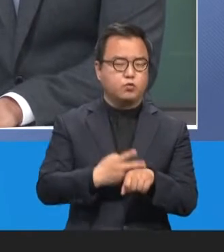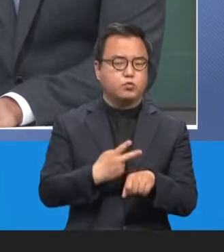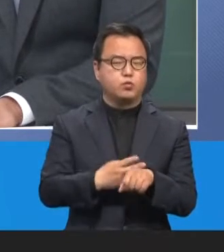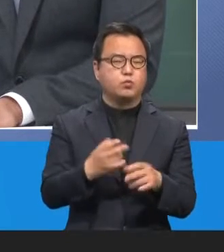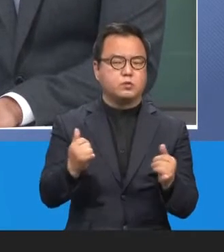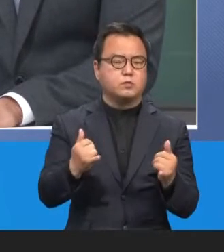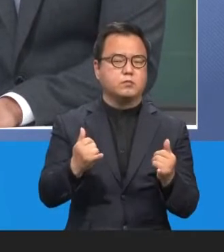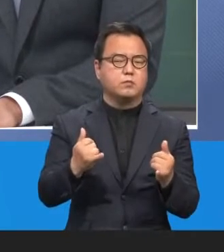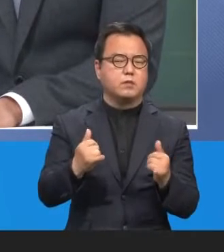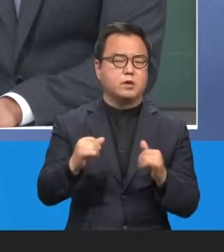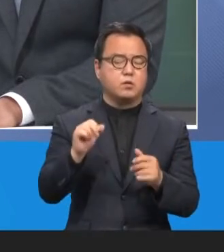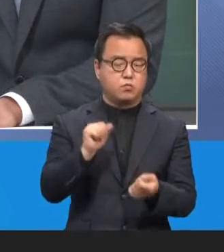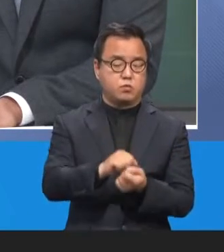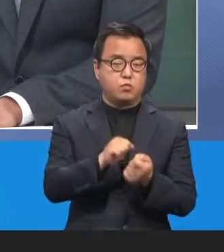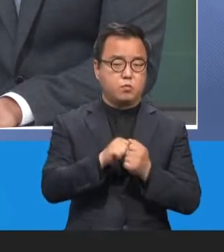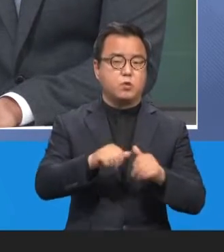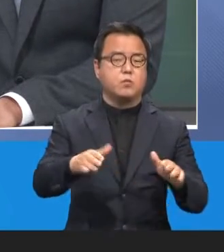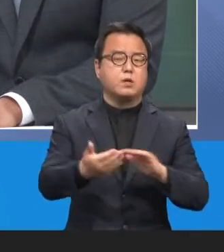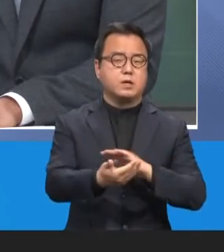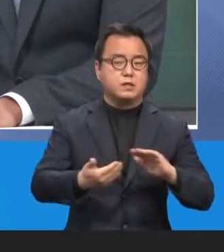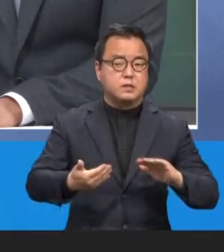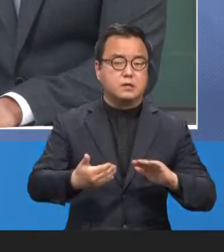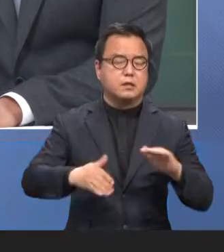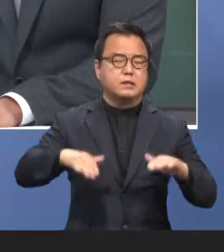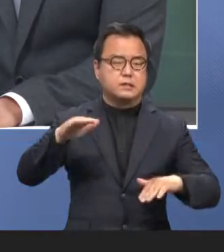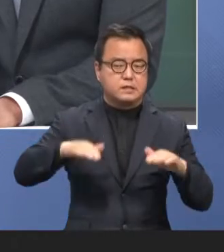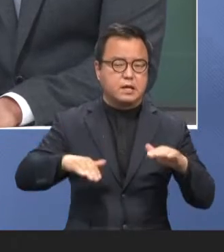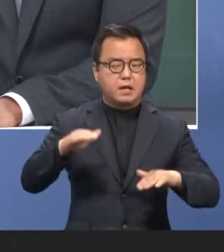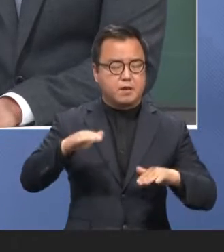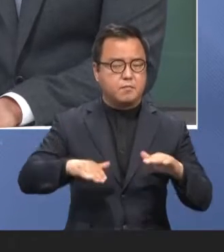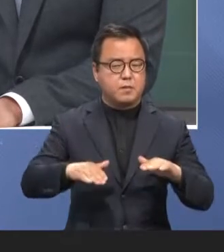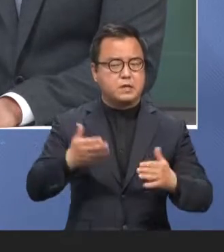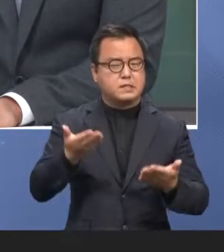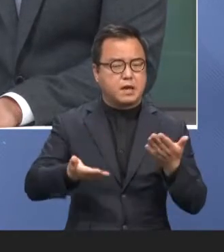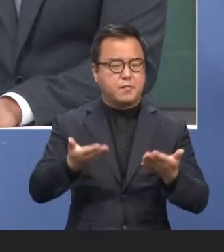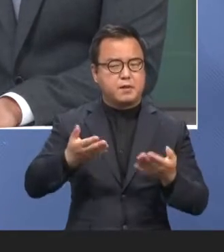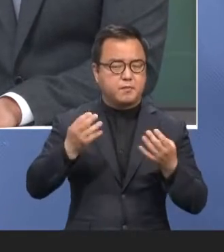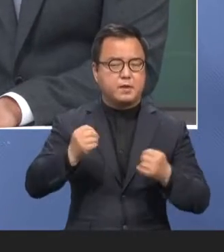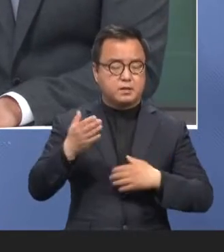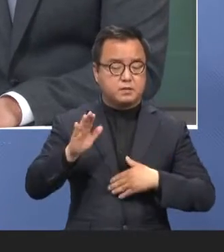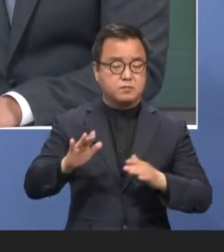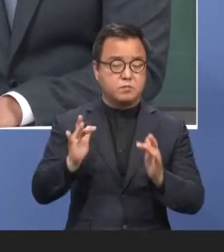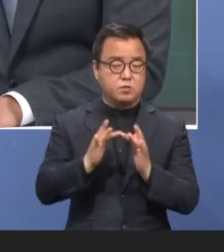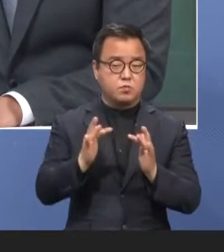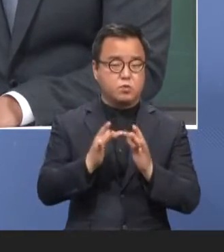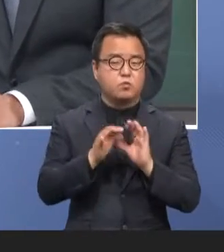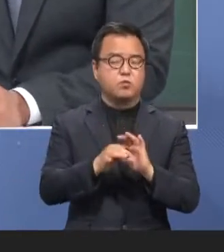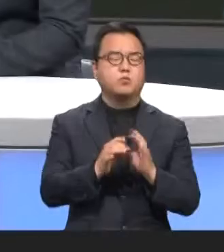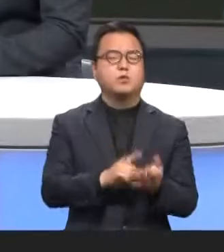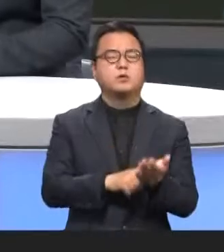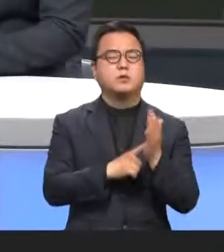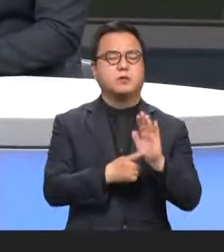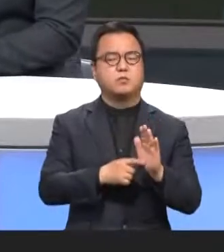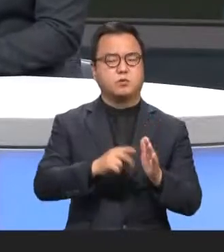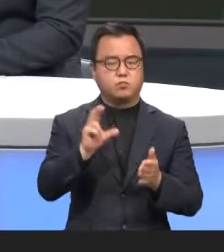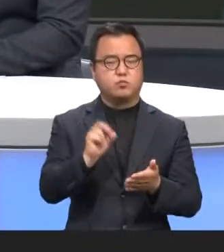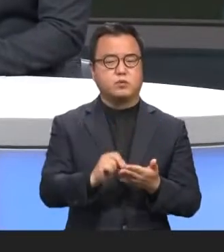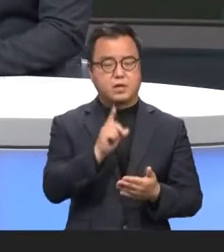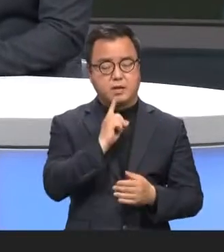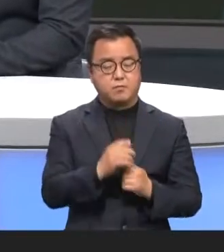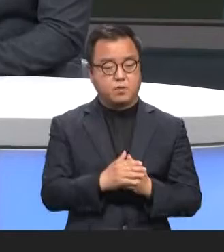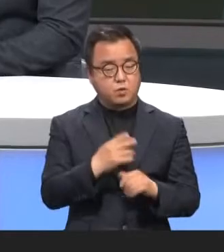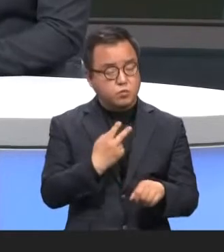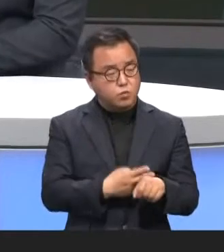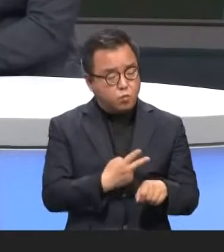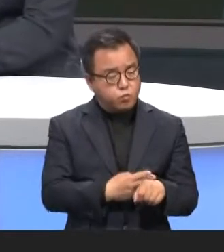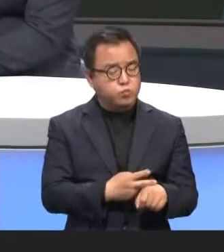차별적인 발언 인데 온라인수업 탓에 노출된 거라며 곪은 게 결국 터진 거 아니냐 이렇게 지원했습니다 교수들의 이런